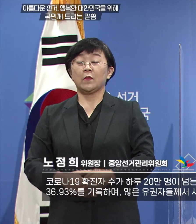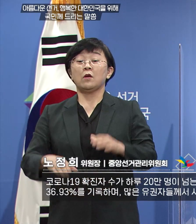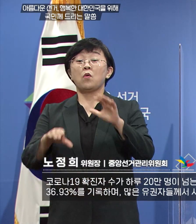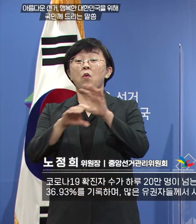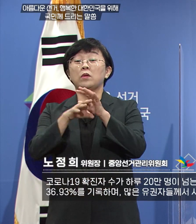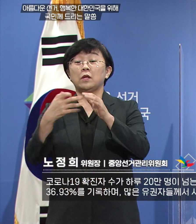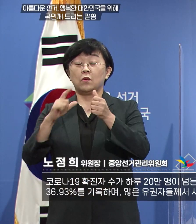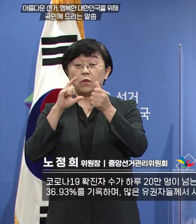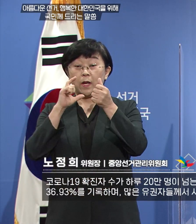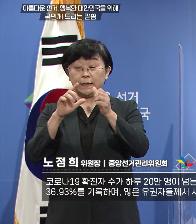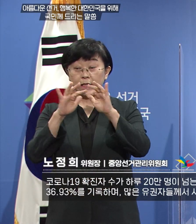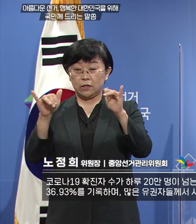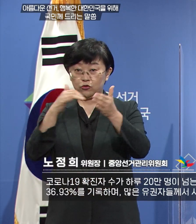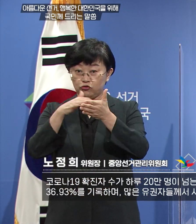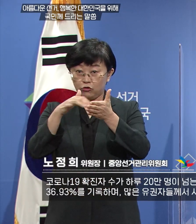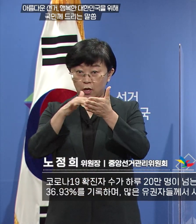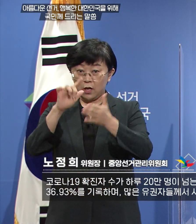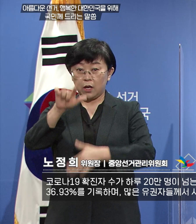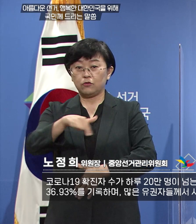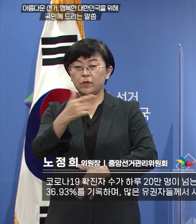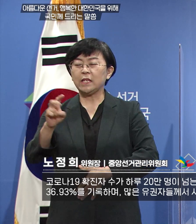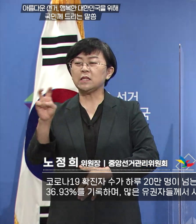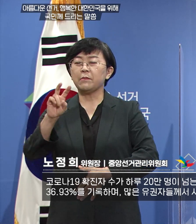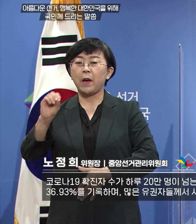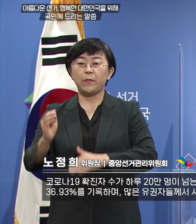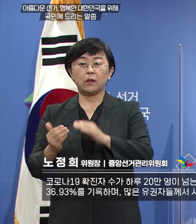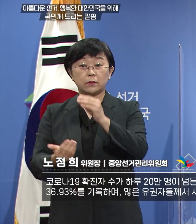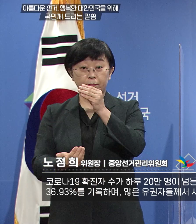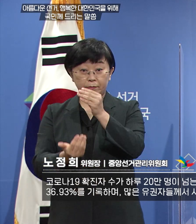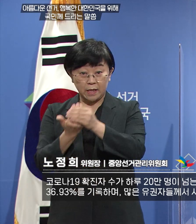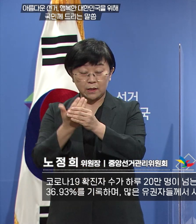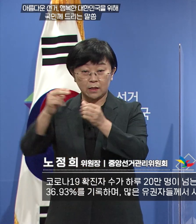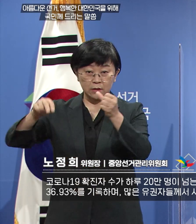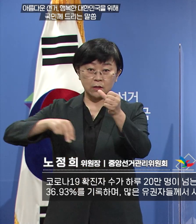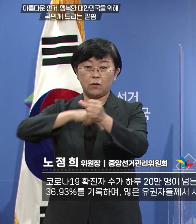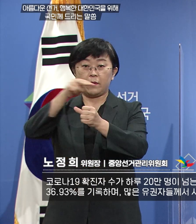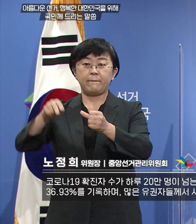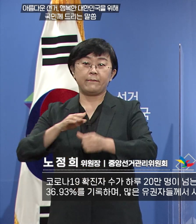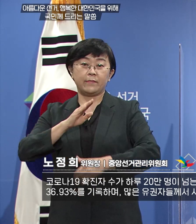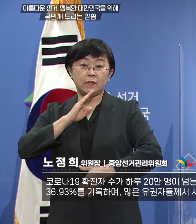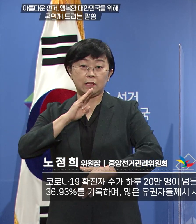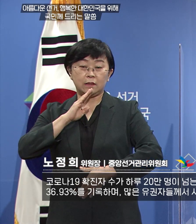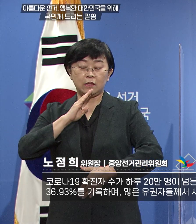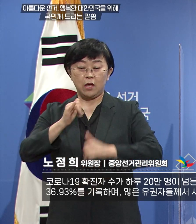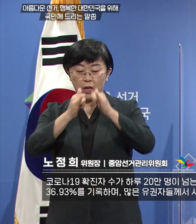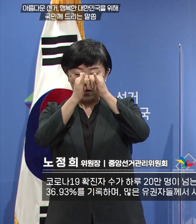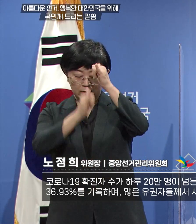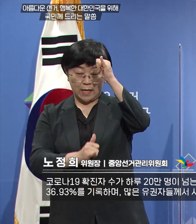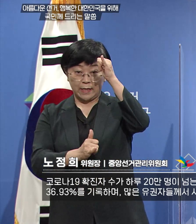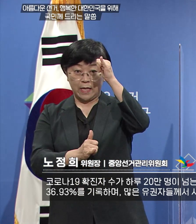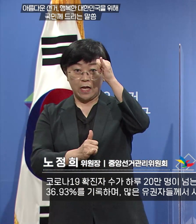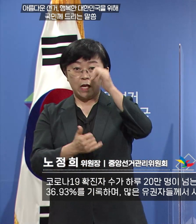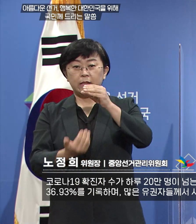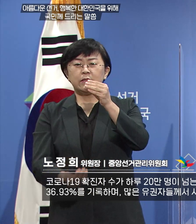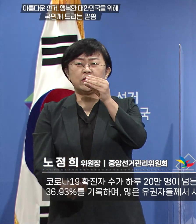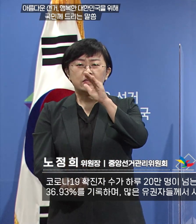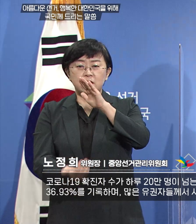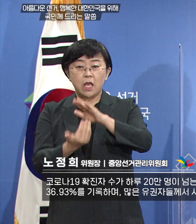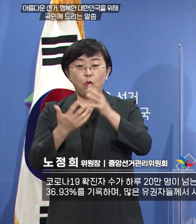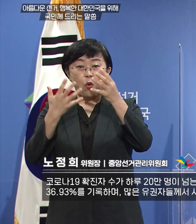코로나19 확진자 수가 하루 20만 명이 넘는 힘든 상황임에도 역대 최고 사전투표율인